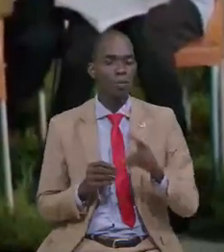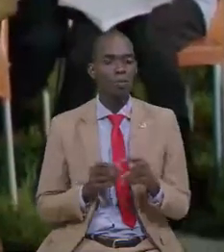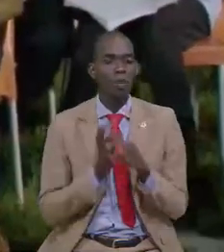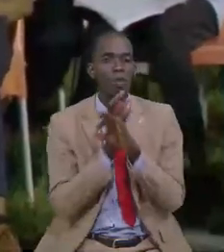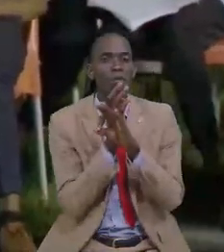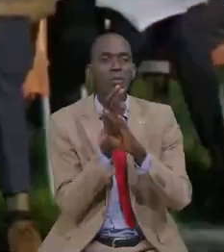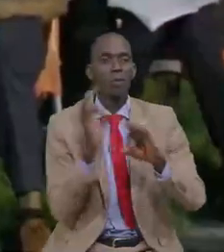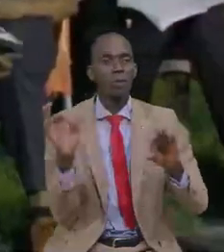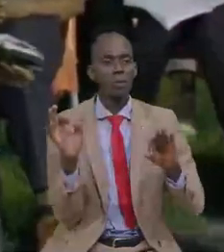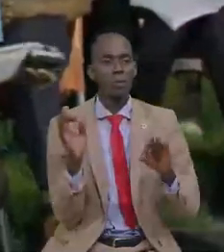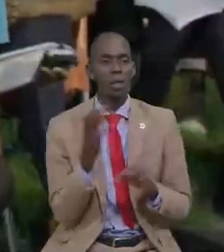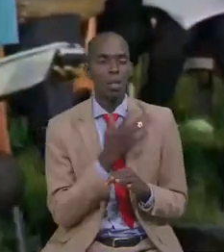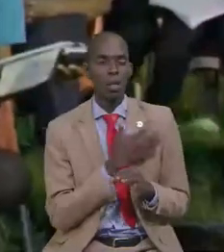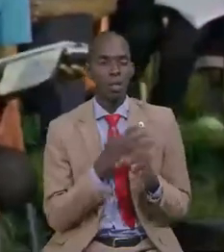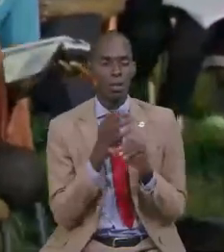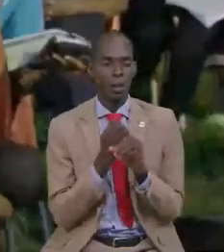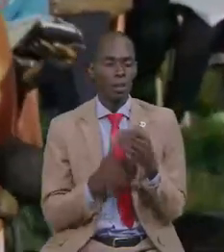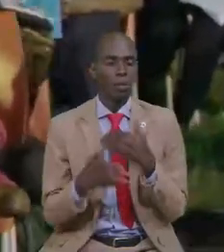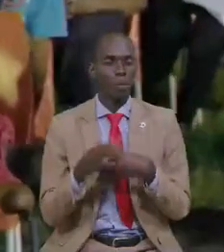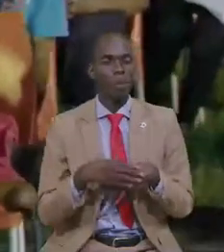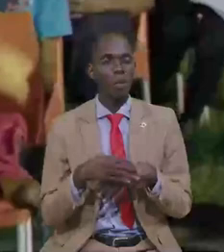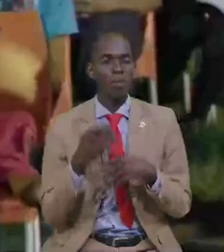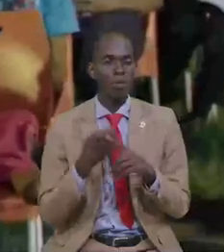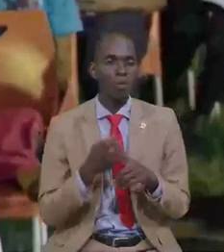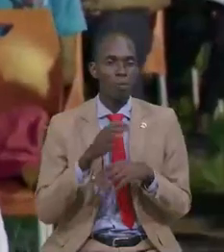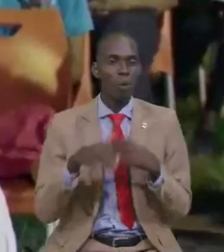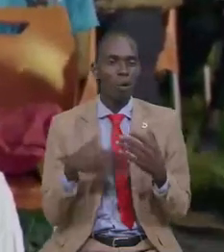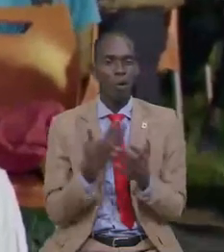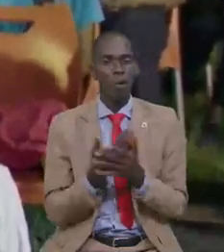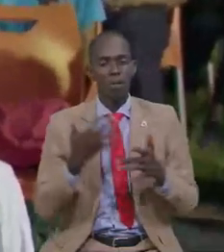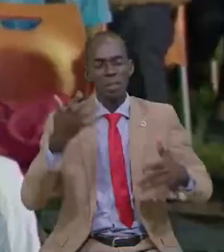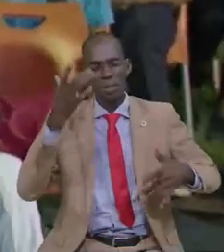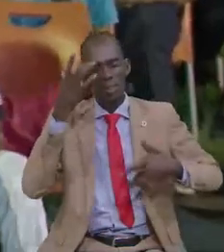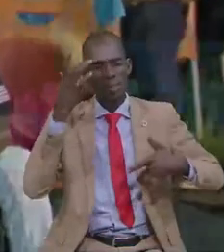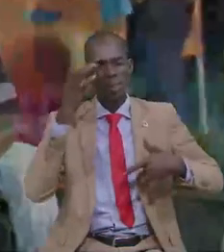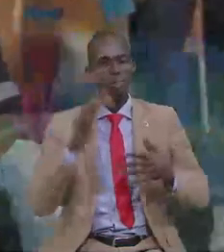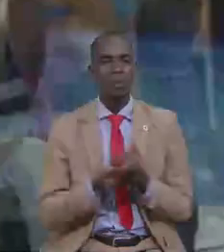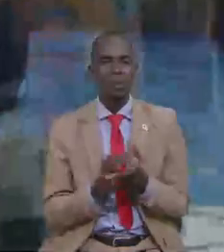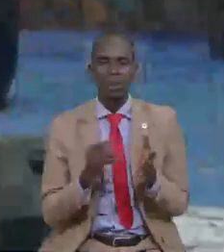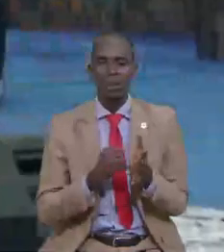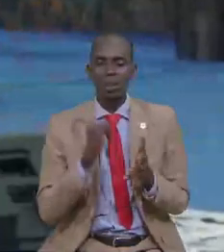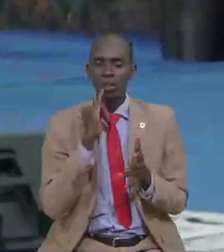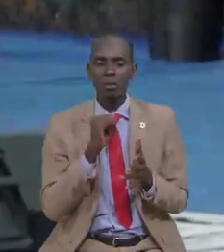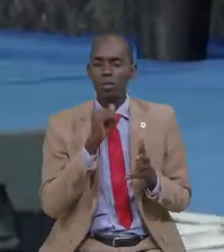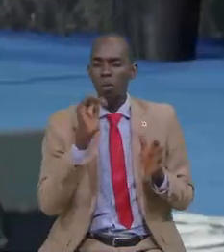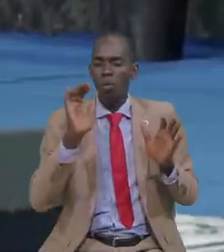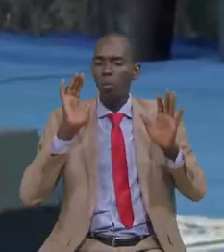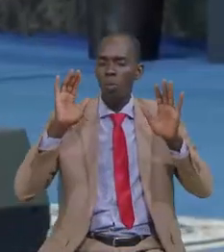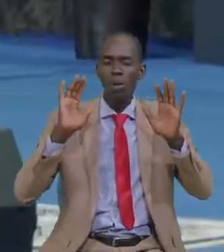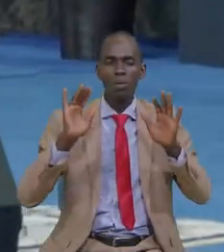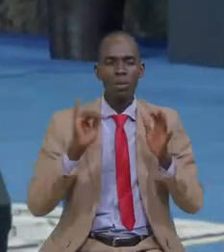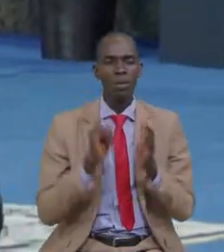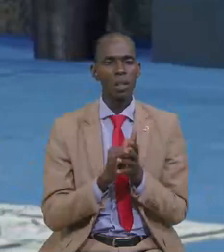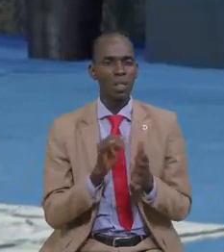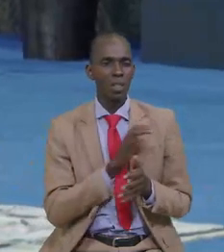voir la libération et le rétablissement de toute maladie. N'est-ce pas